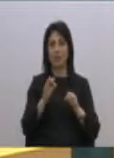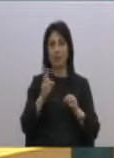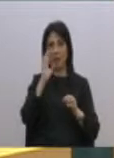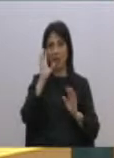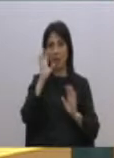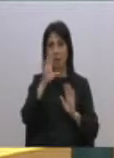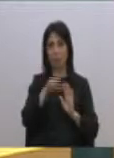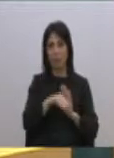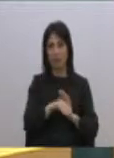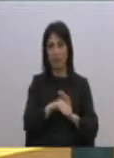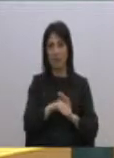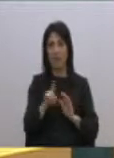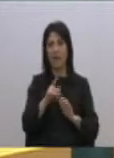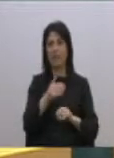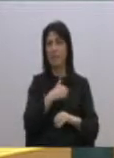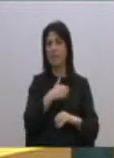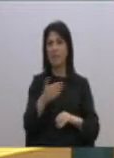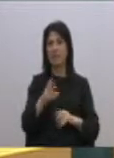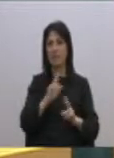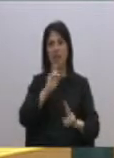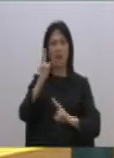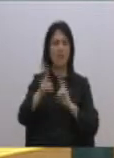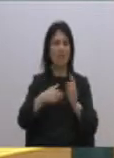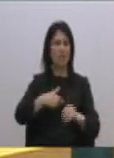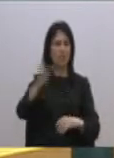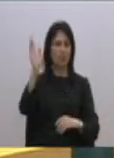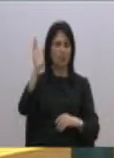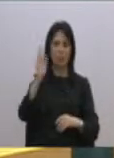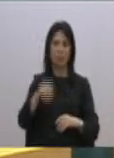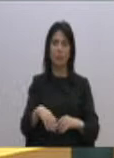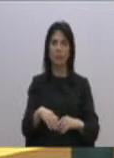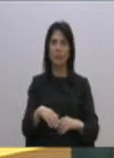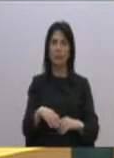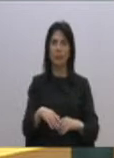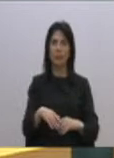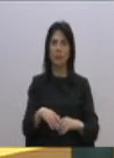ხელისუფლებაში. რაც არ უნდა ასაჩივროს